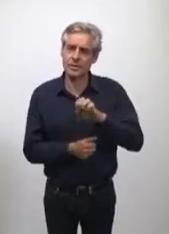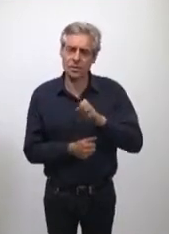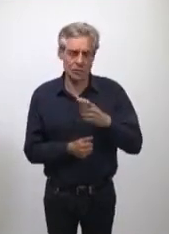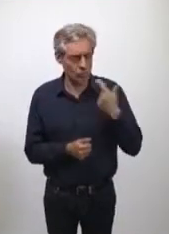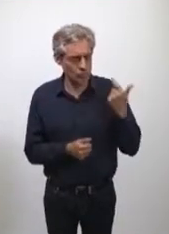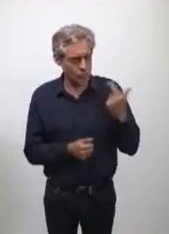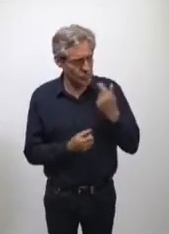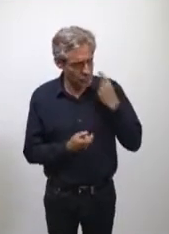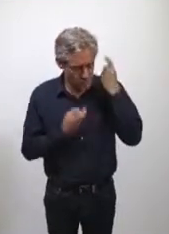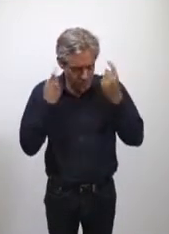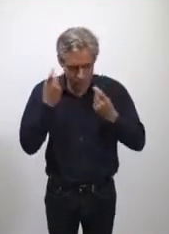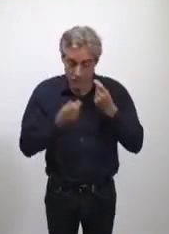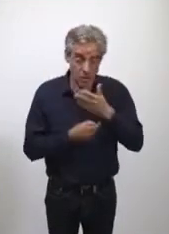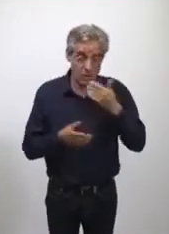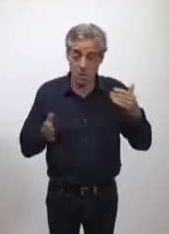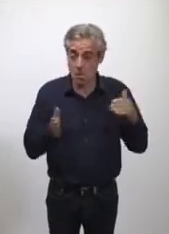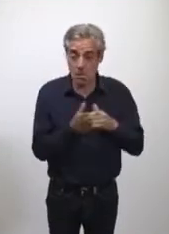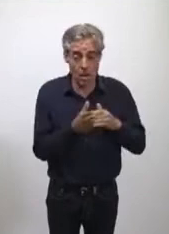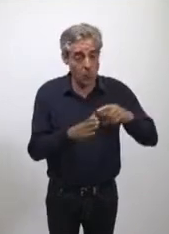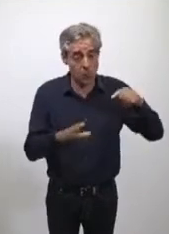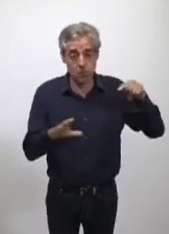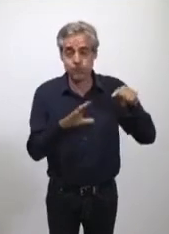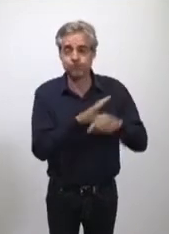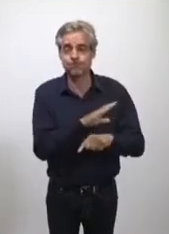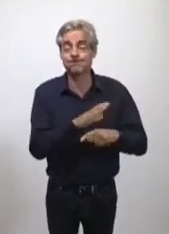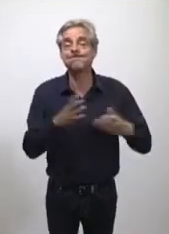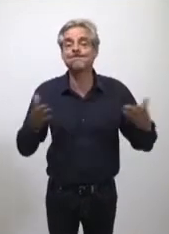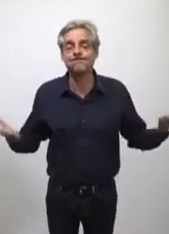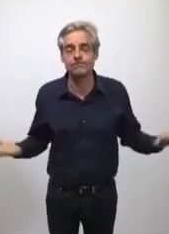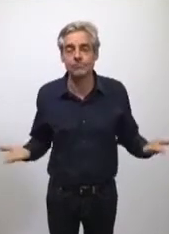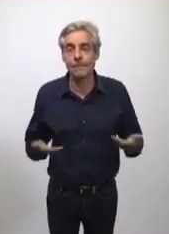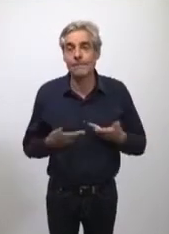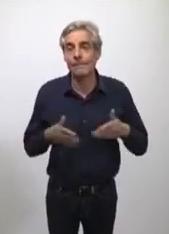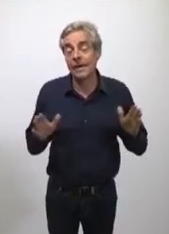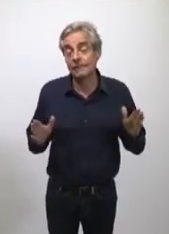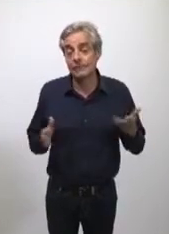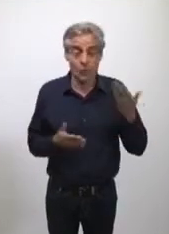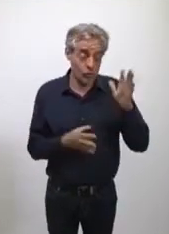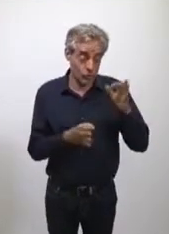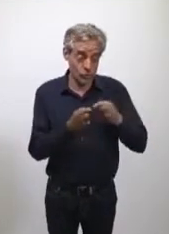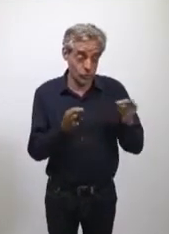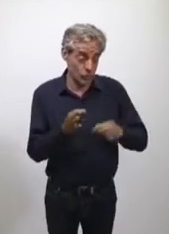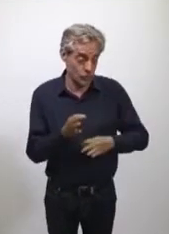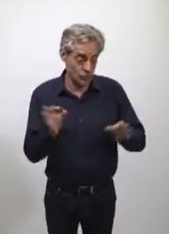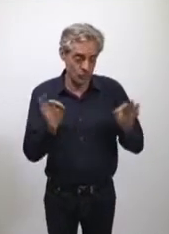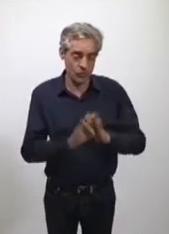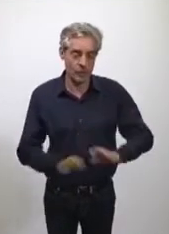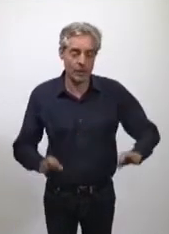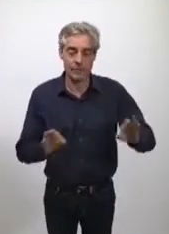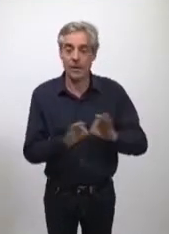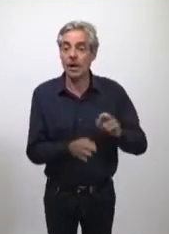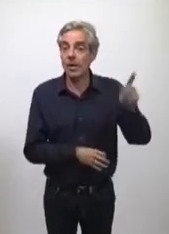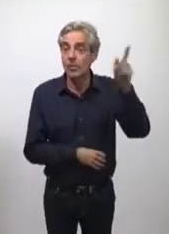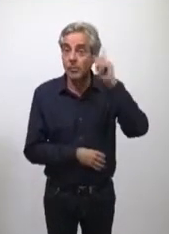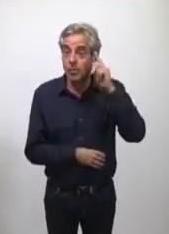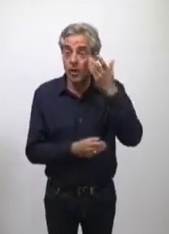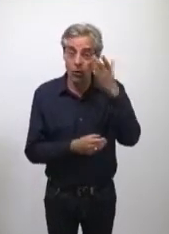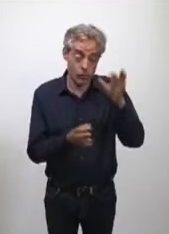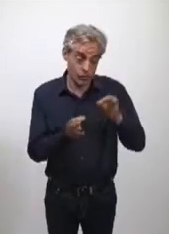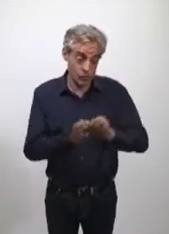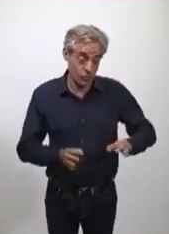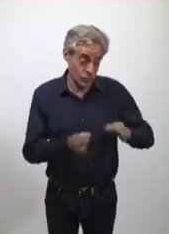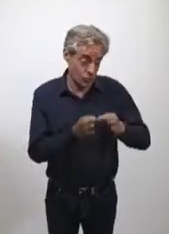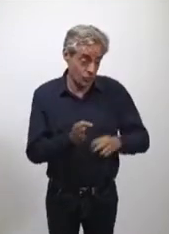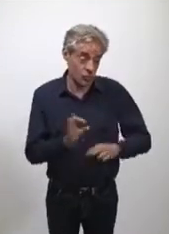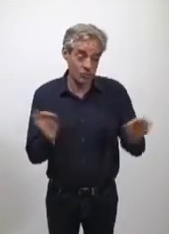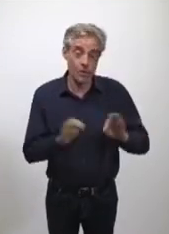vraiment fait tout ce qu'on pouvait. Mais on n'a pas réussi à trouver de solution parce qu'il n'y avait pas de preneur au final